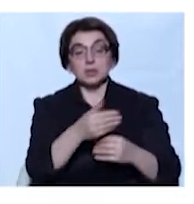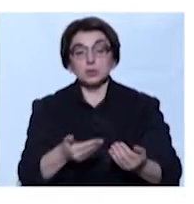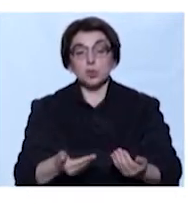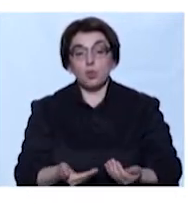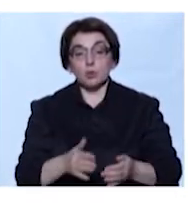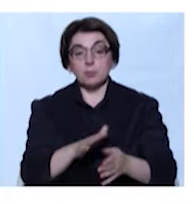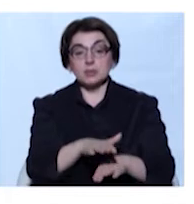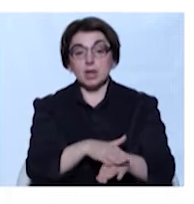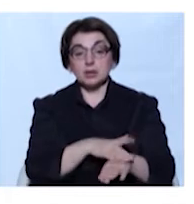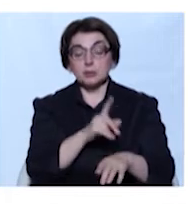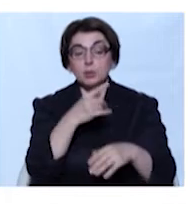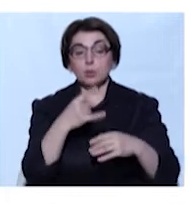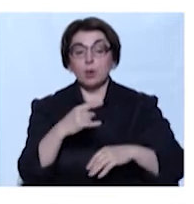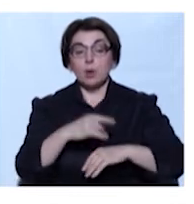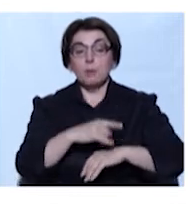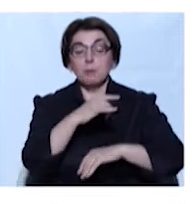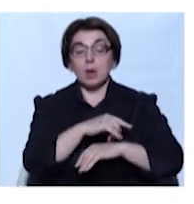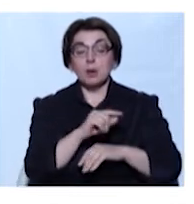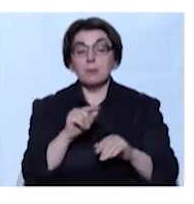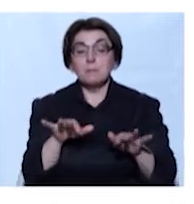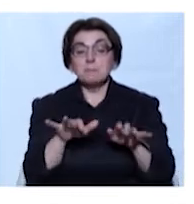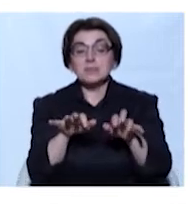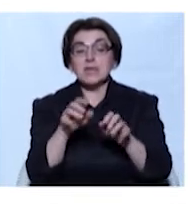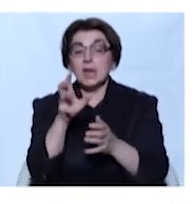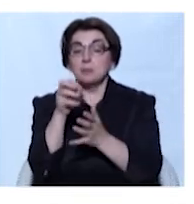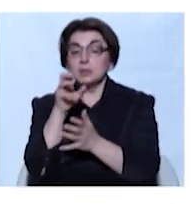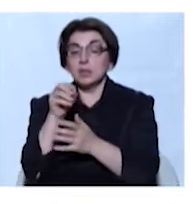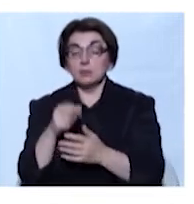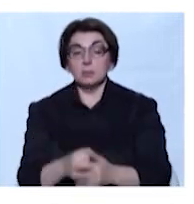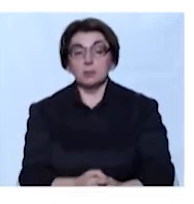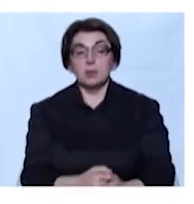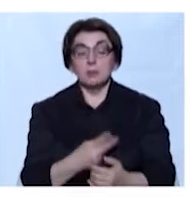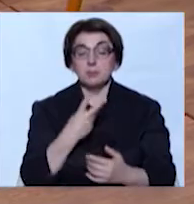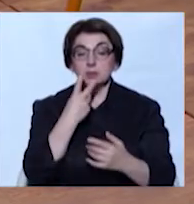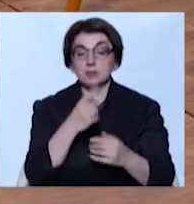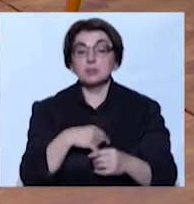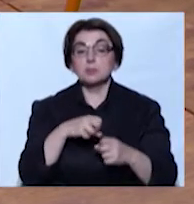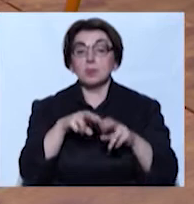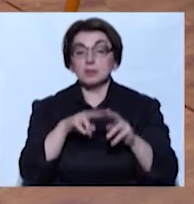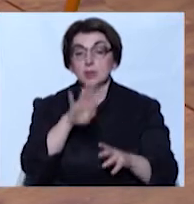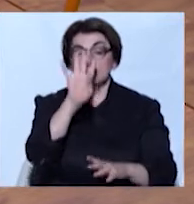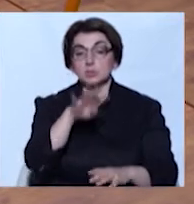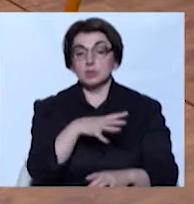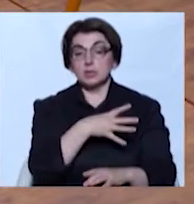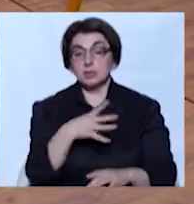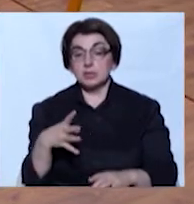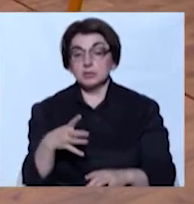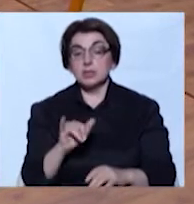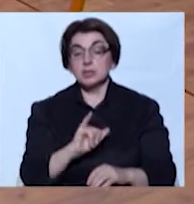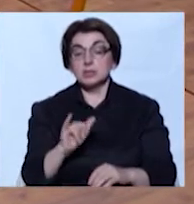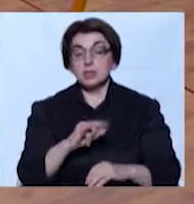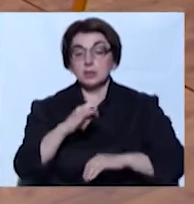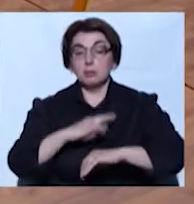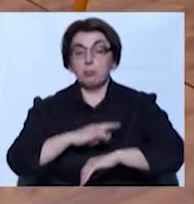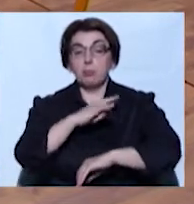და იქ უკვე ბაყაყი წერებით იკვებება. მე თქვენ გთავაზობთ ცხრილს, სადაც